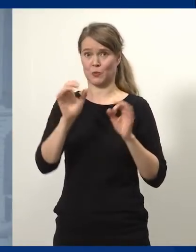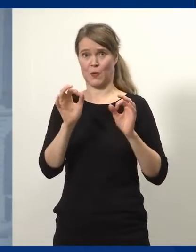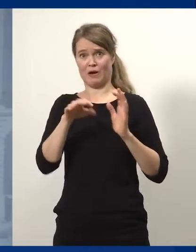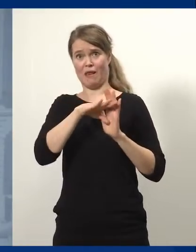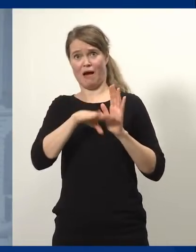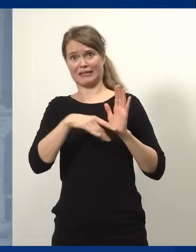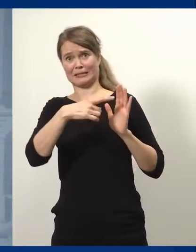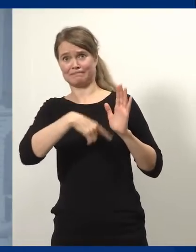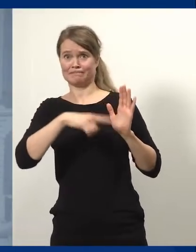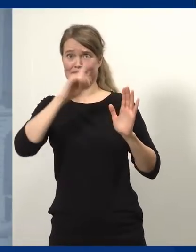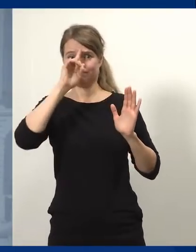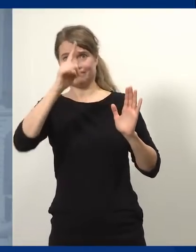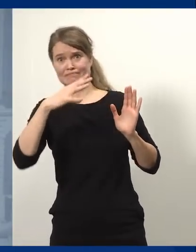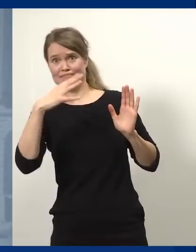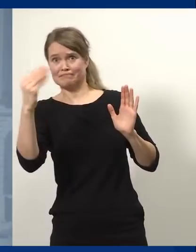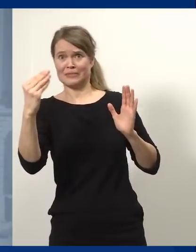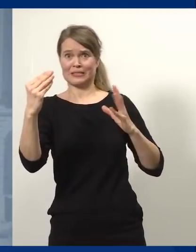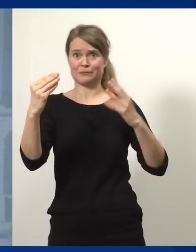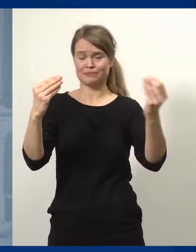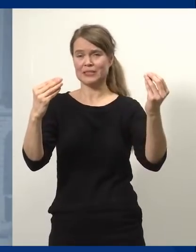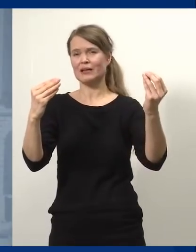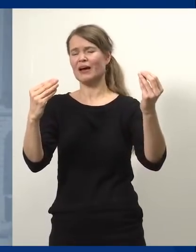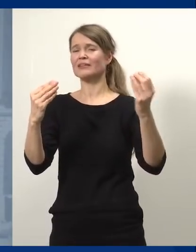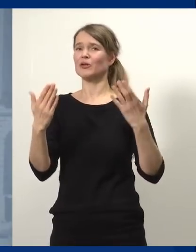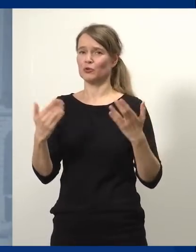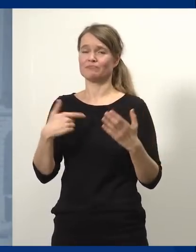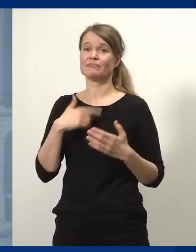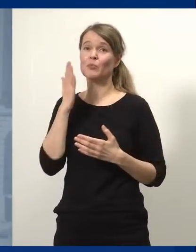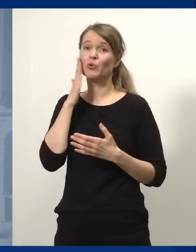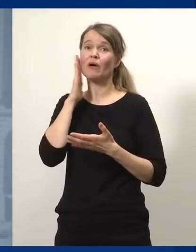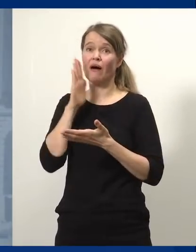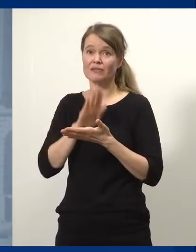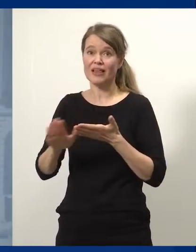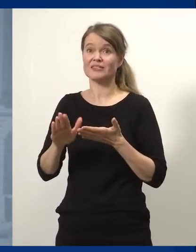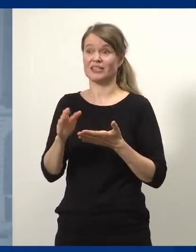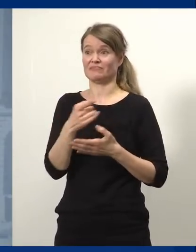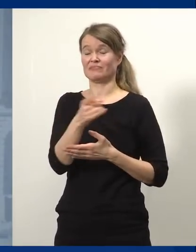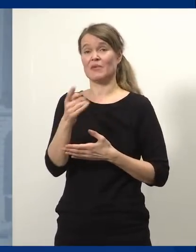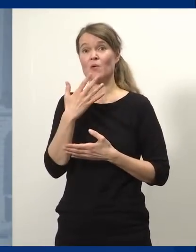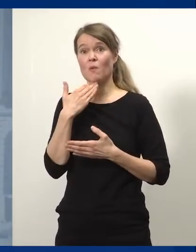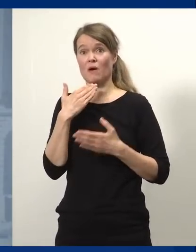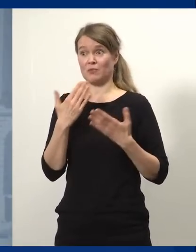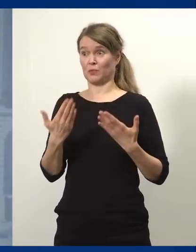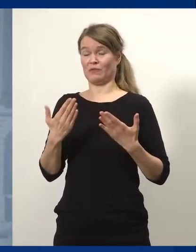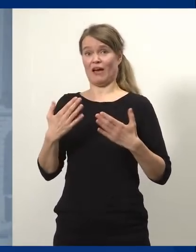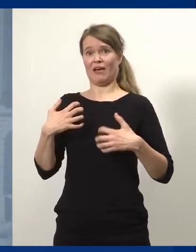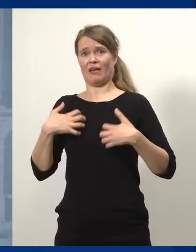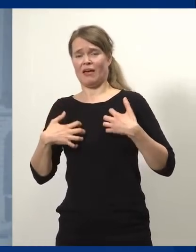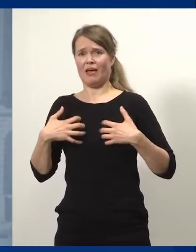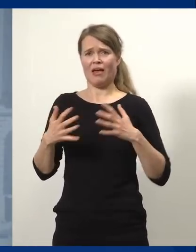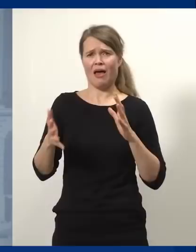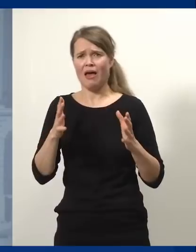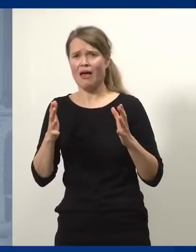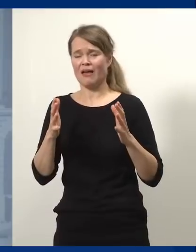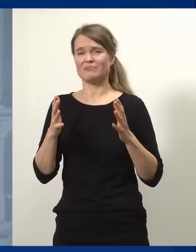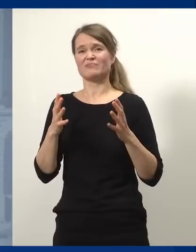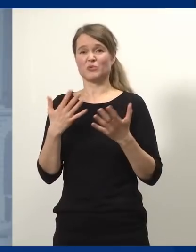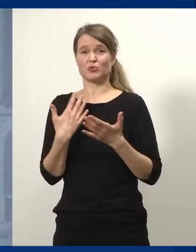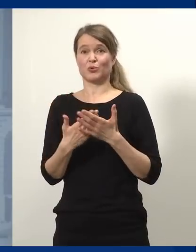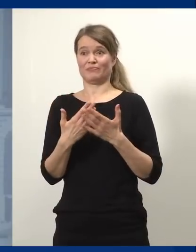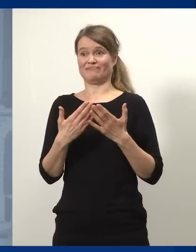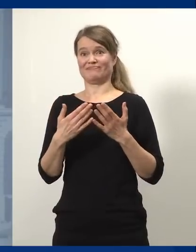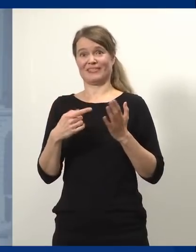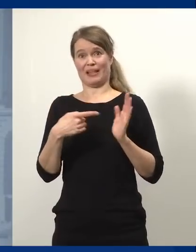osin pyydän anteeksi kaikilta heiltä, jotka tällä hetkellä joutuvat elämään epävarmuudessa sen vuoksi, että tätä tulkintaerimielisyyttä